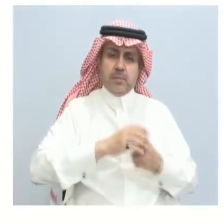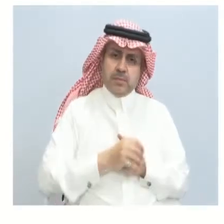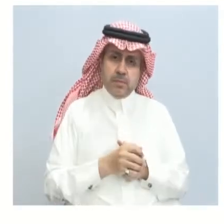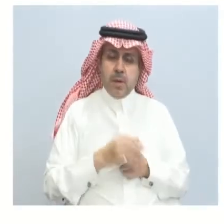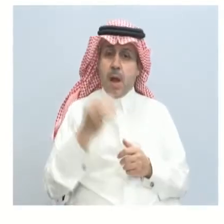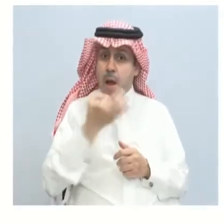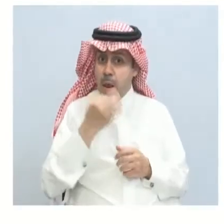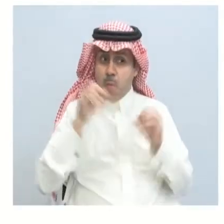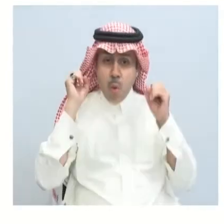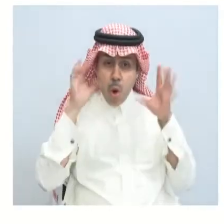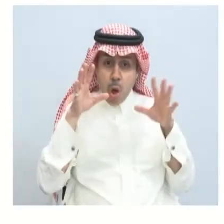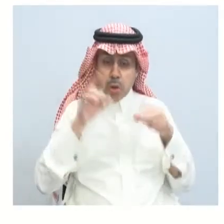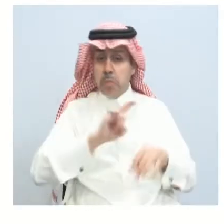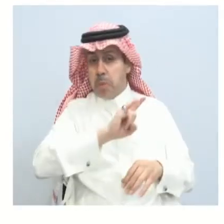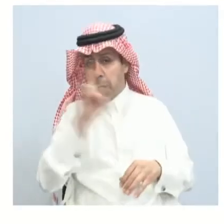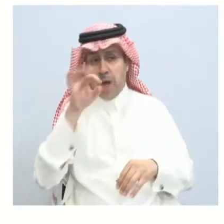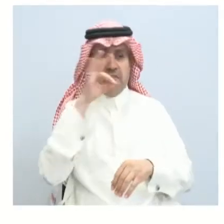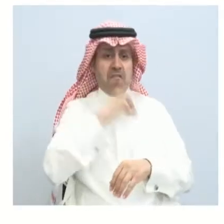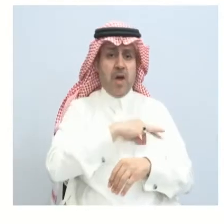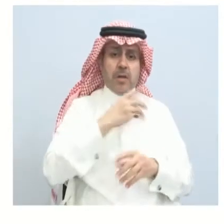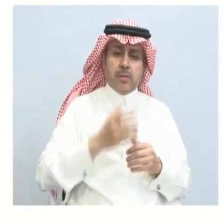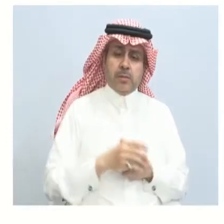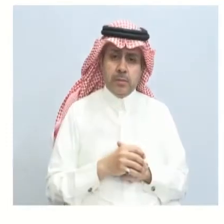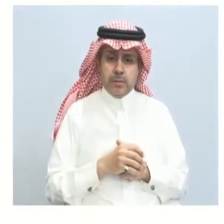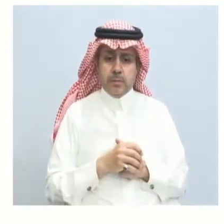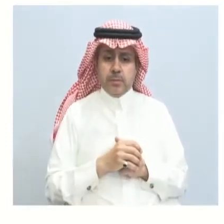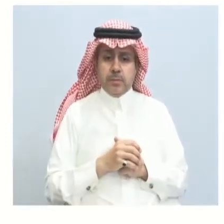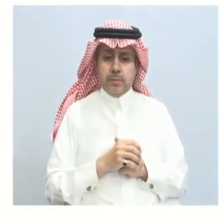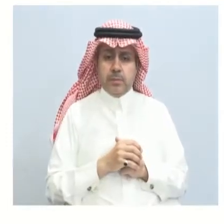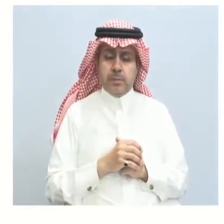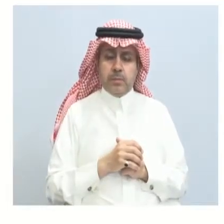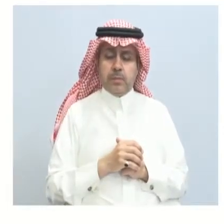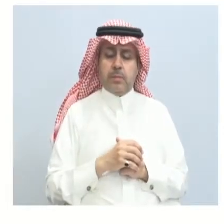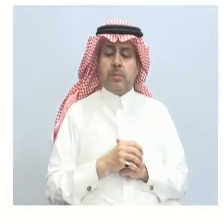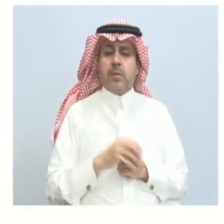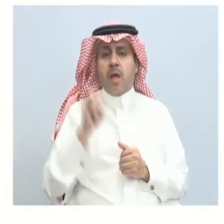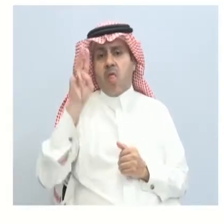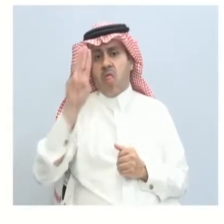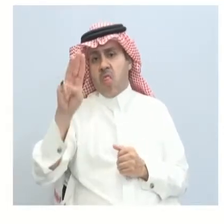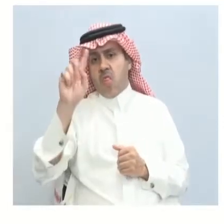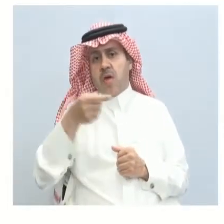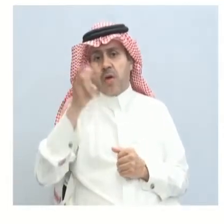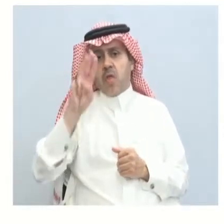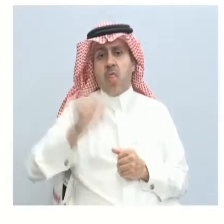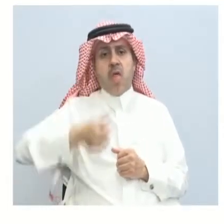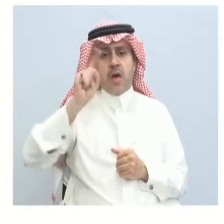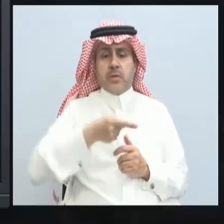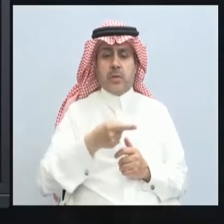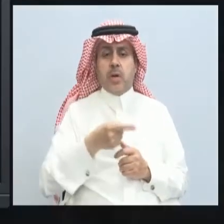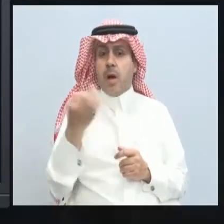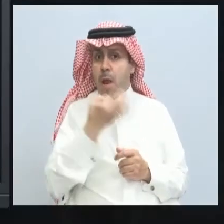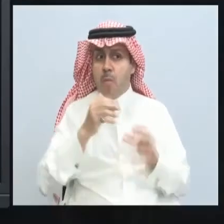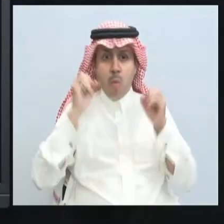الكلام من غير فائده فبهذا نقول هذا هو وصف صف الثرثار ماه من هو الثرثار هو الذي